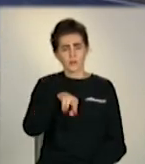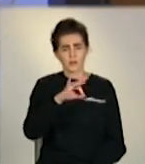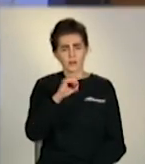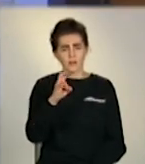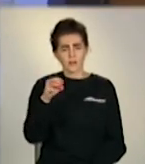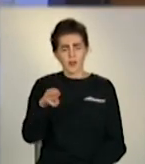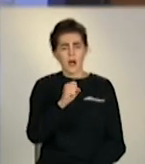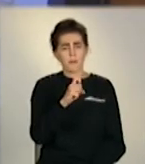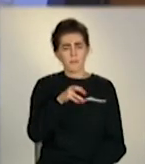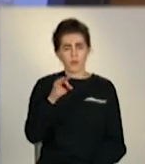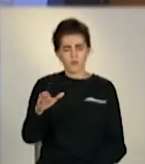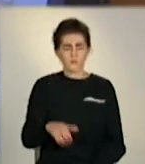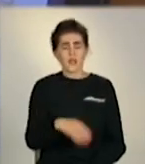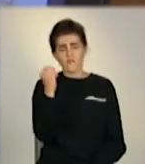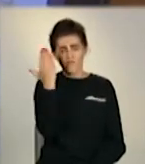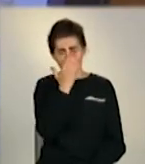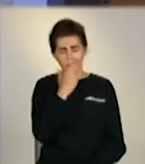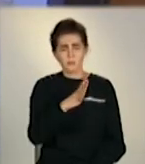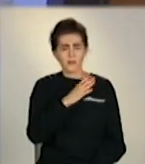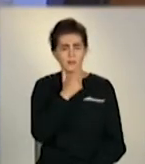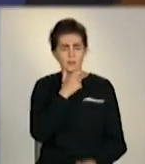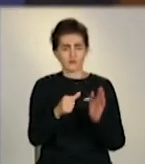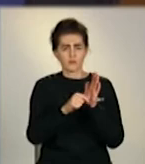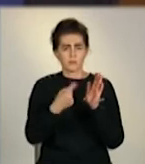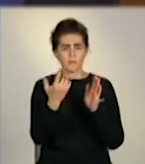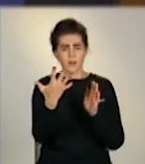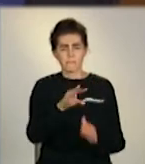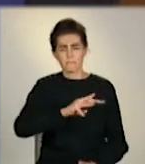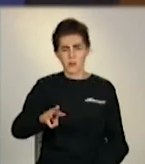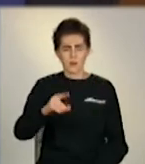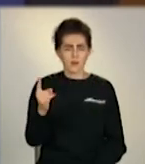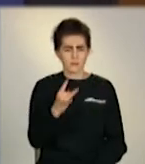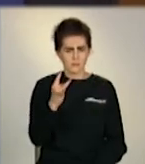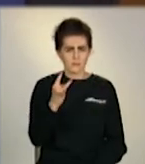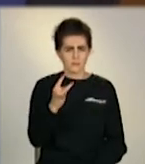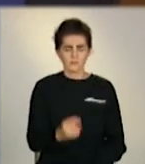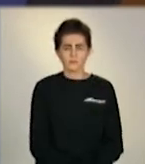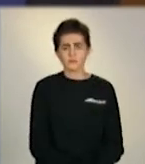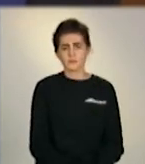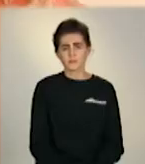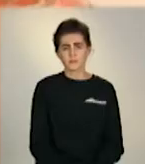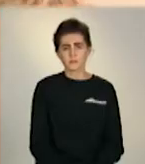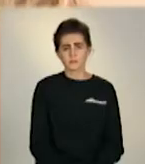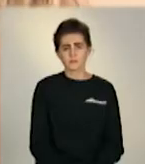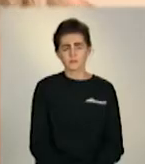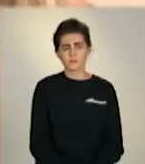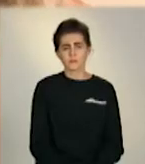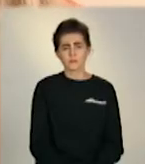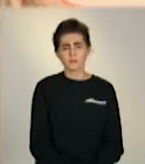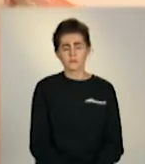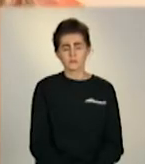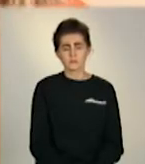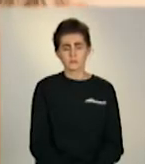Ахметова. Відео проєкту вже переглянули понад 6,5 мільйонів разів. Юлія Покідіна, Євген Якунін для